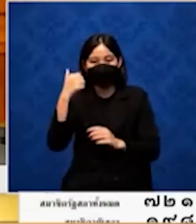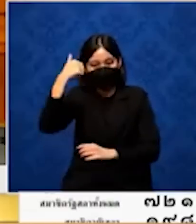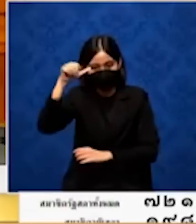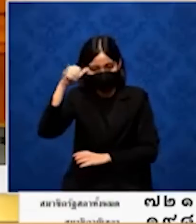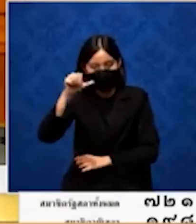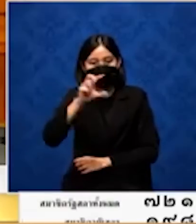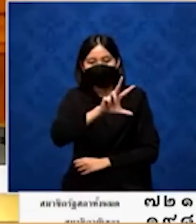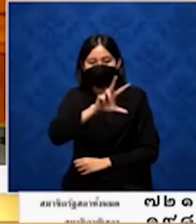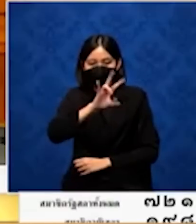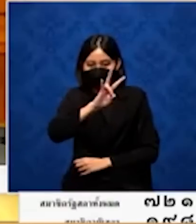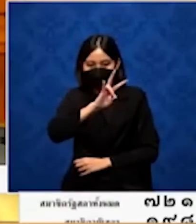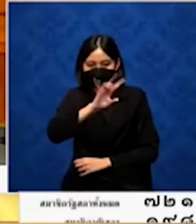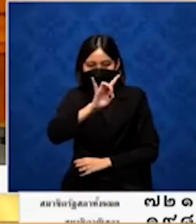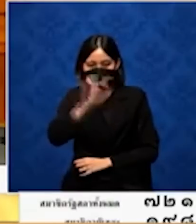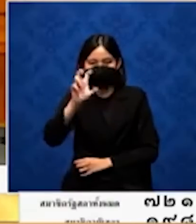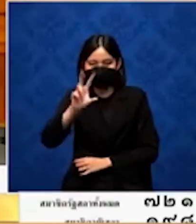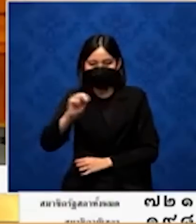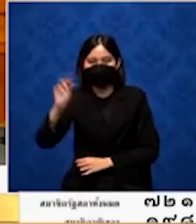นั้นประจำล้ำตีประจำสำนักนายก